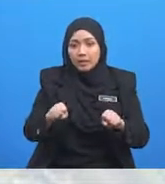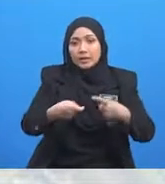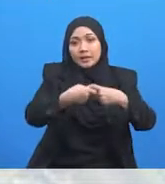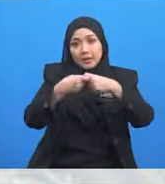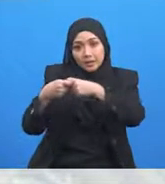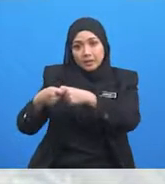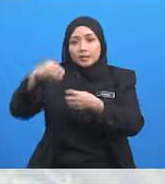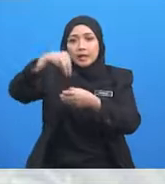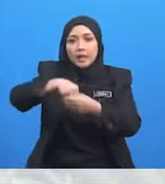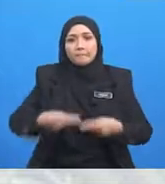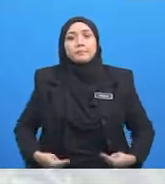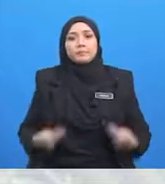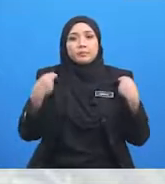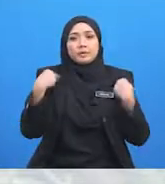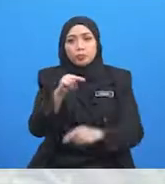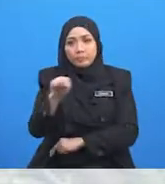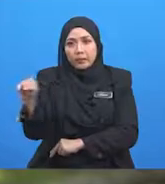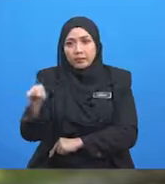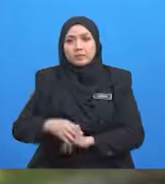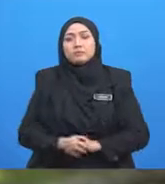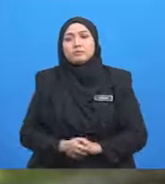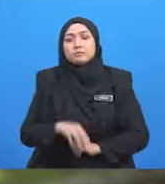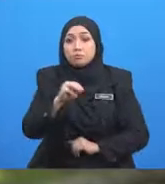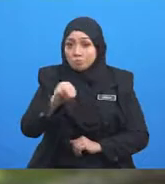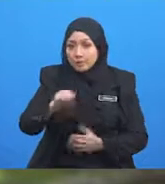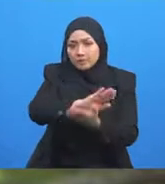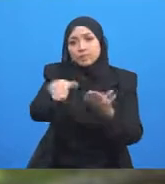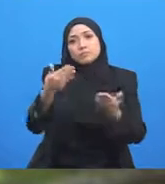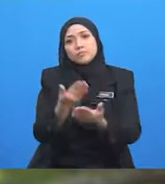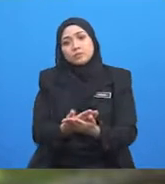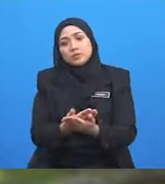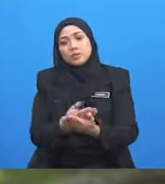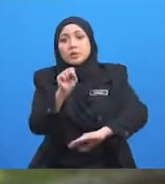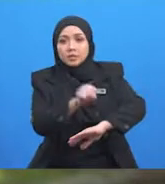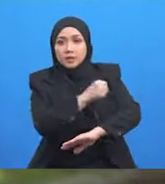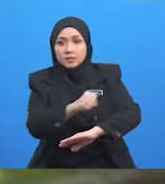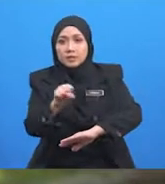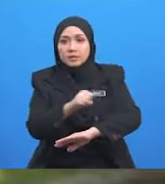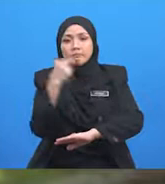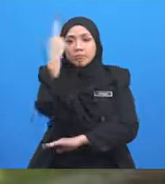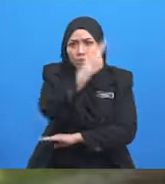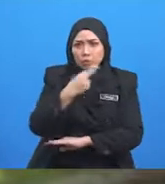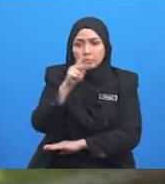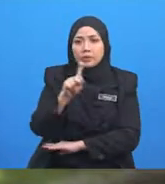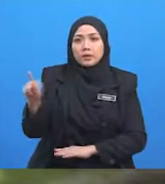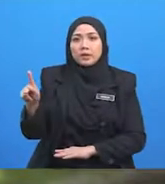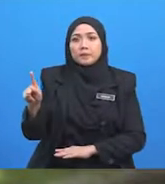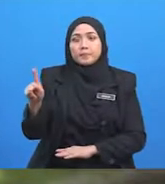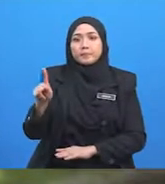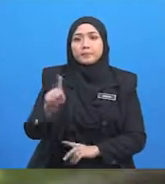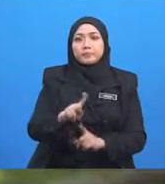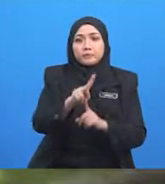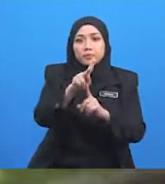dalam kehidupan. Murid sekalian, sajak merupakan puisi